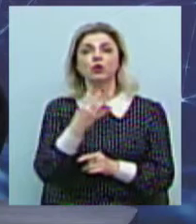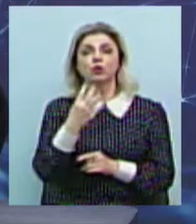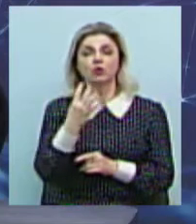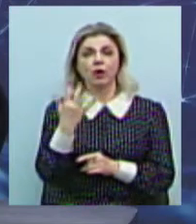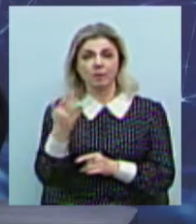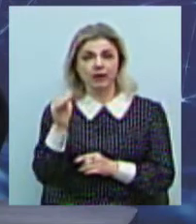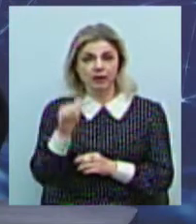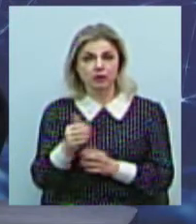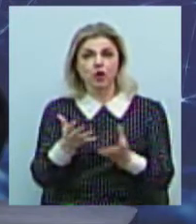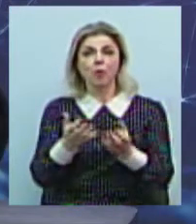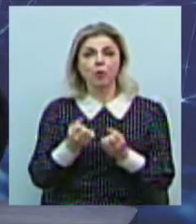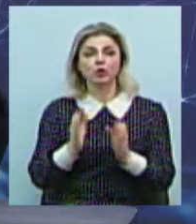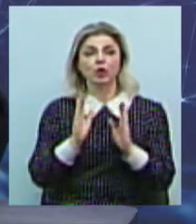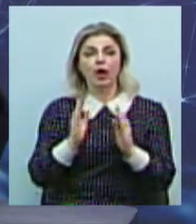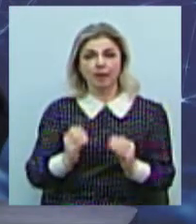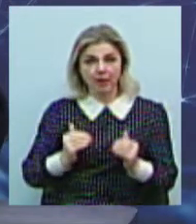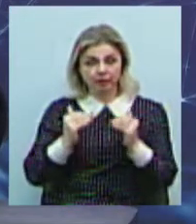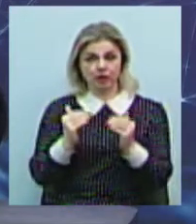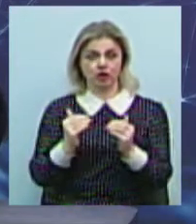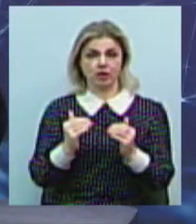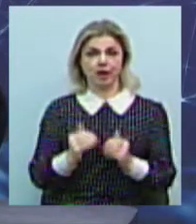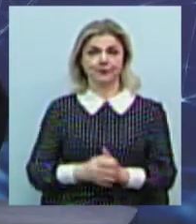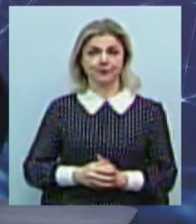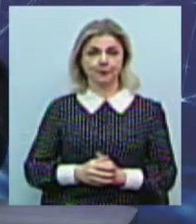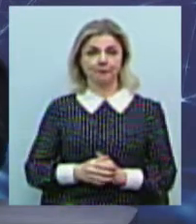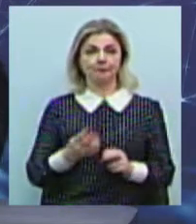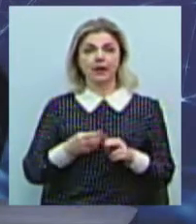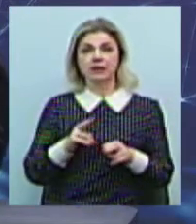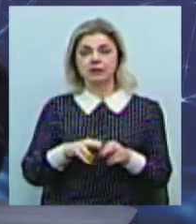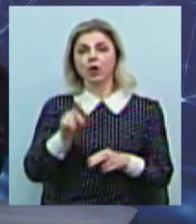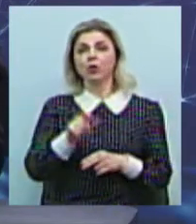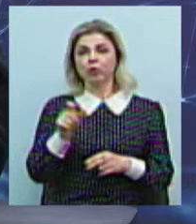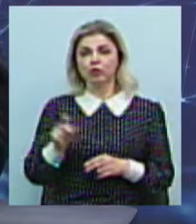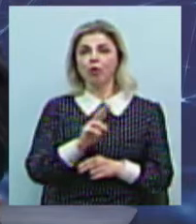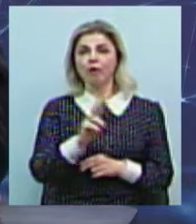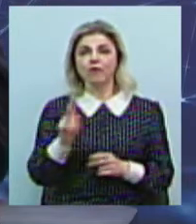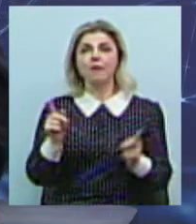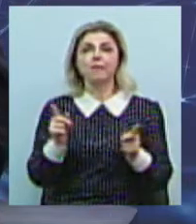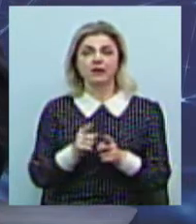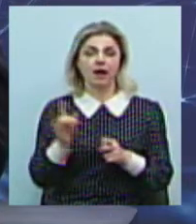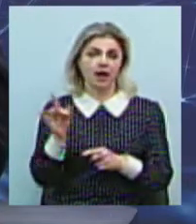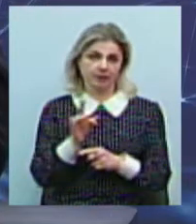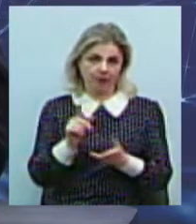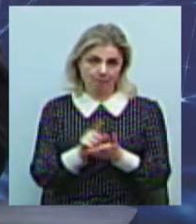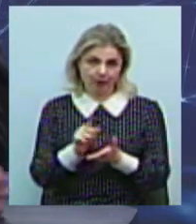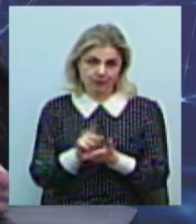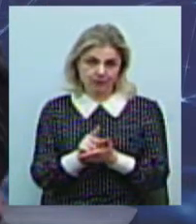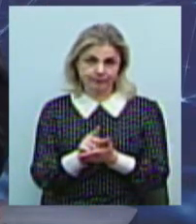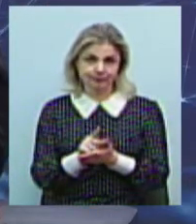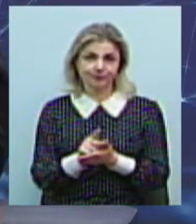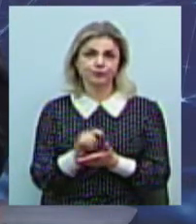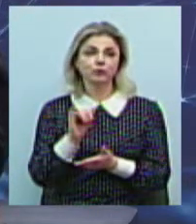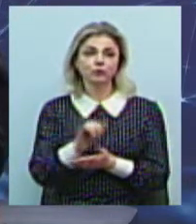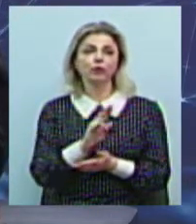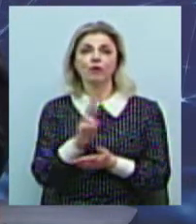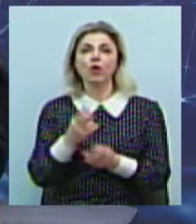244-245 тисяч отримали там реальне підвищення. Тобто це в основному особи, в яких мінімальний розмір пенсії, в яких могли